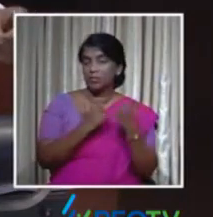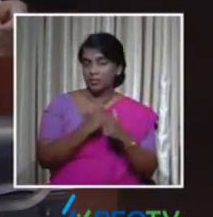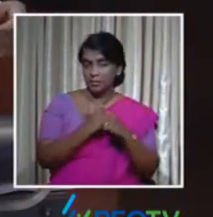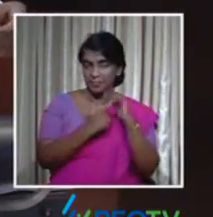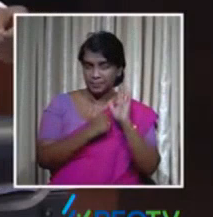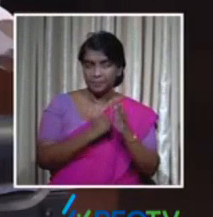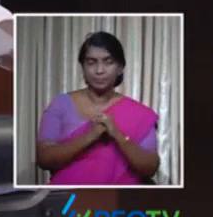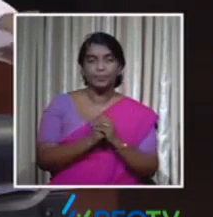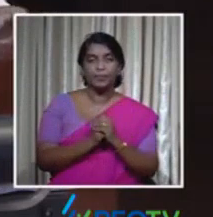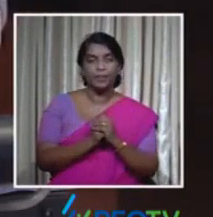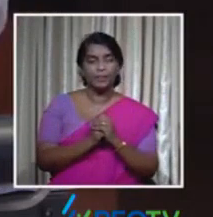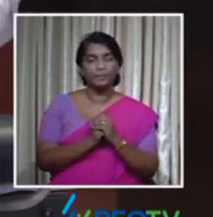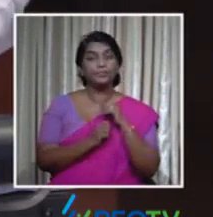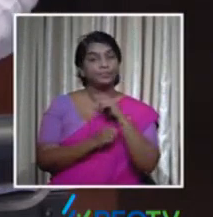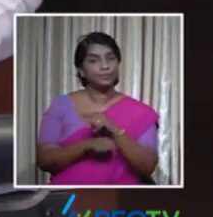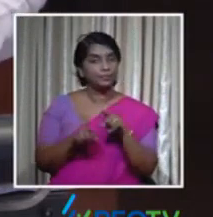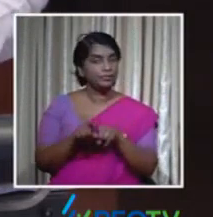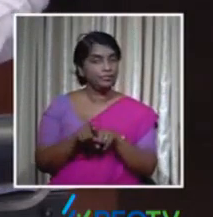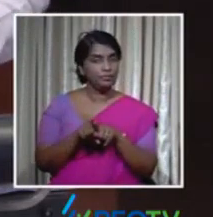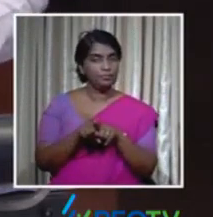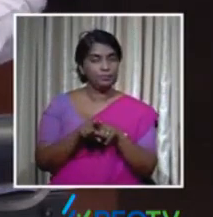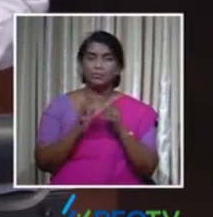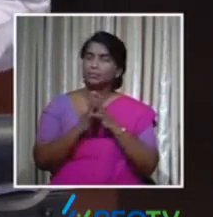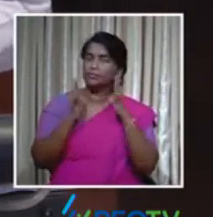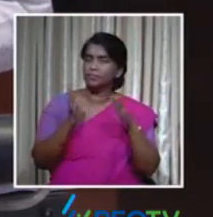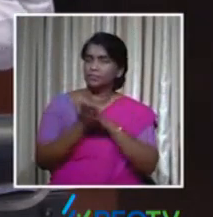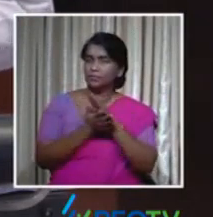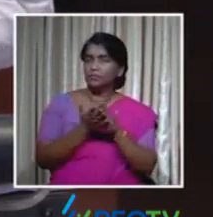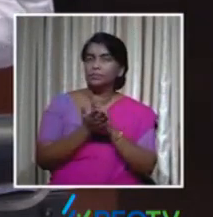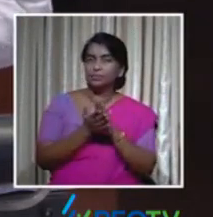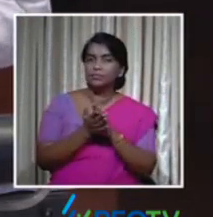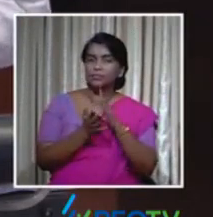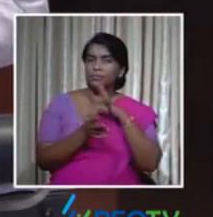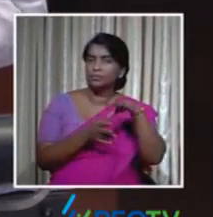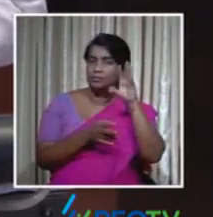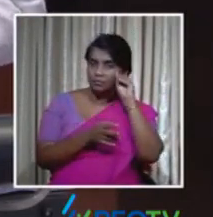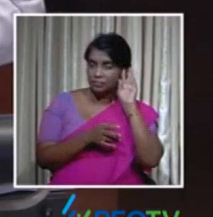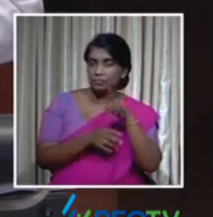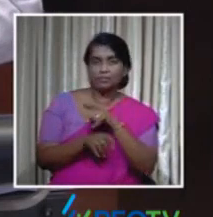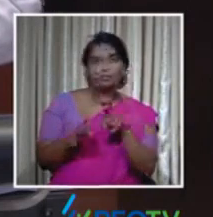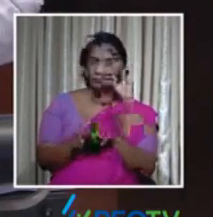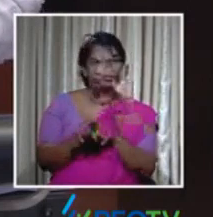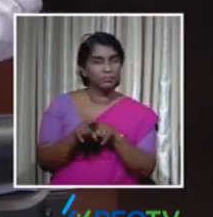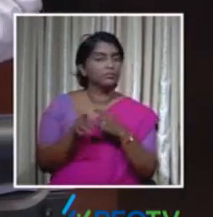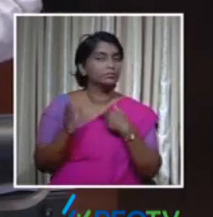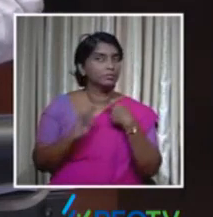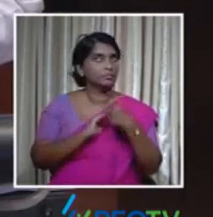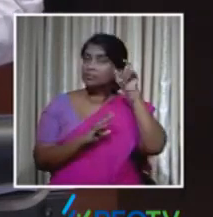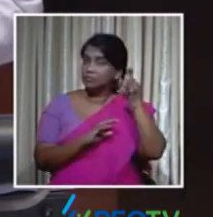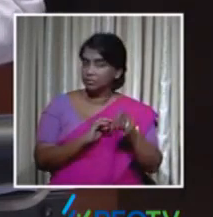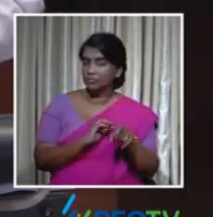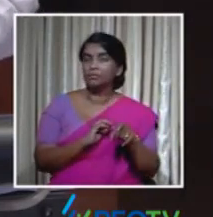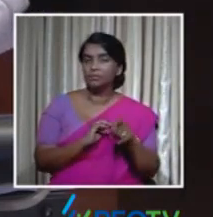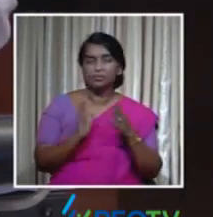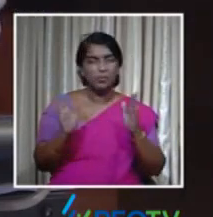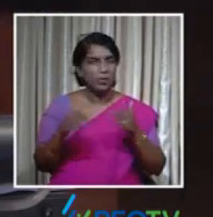ශීර්ෂය විවාදයට එක්වෙමින් විපක්ෂ නායක සජිත් ප්‍රේමදාස මහතා කාන්තා අයිතීන් පිළිබඳව අදහස් පළ කළා අපේ රටේ කාන්තාව